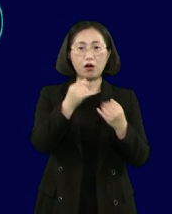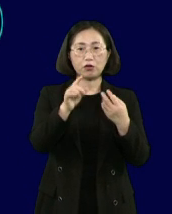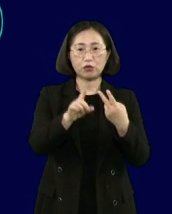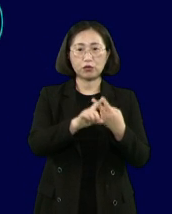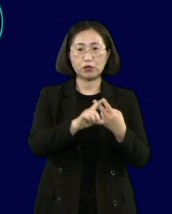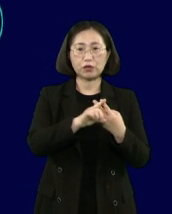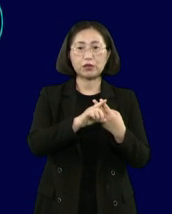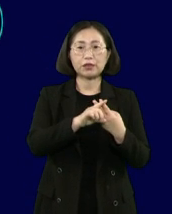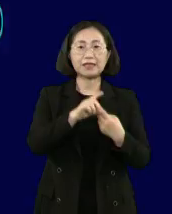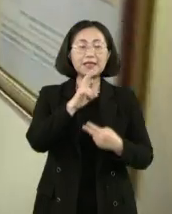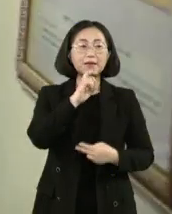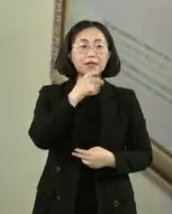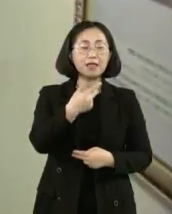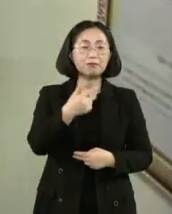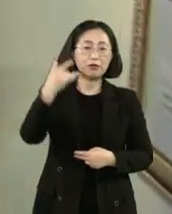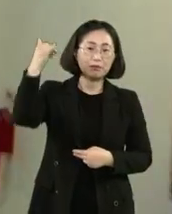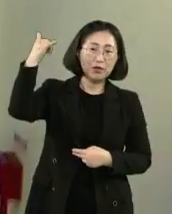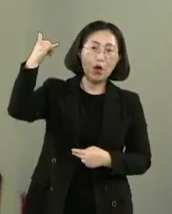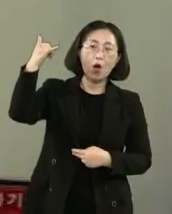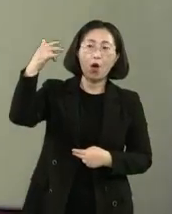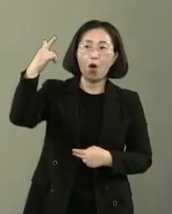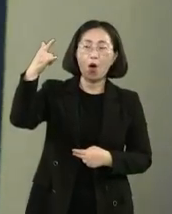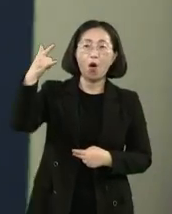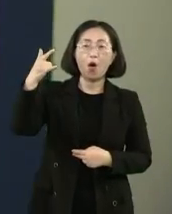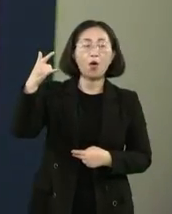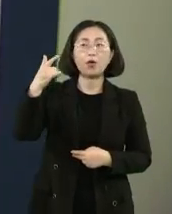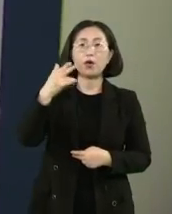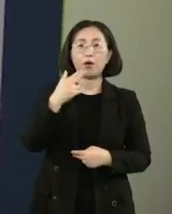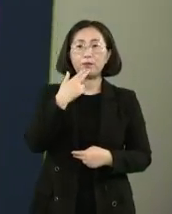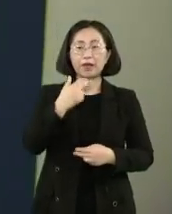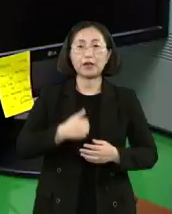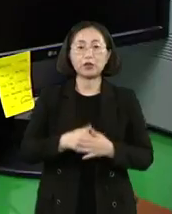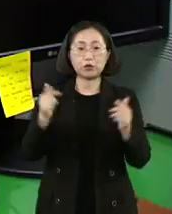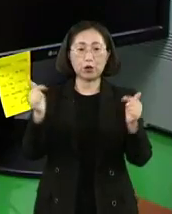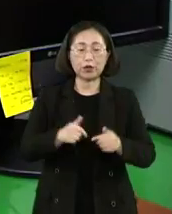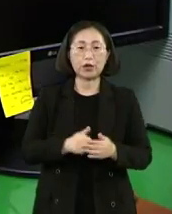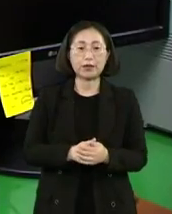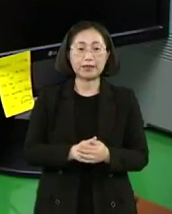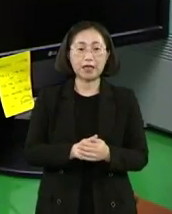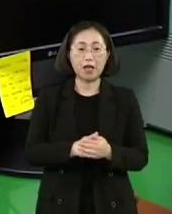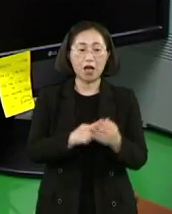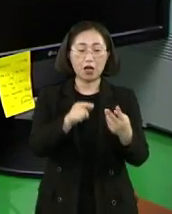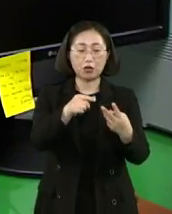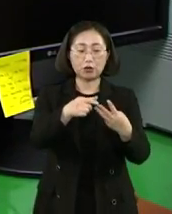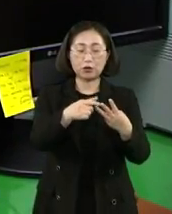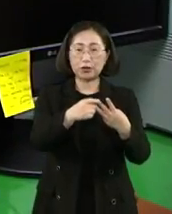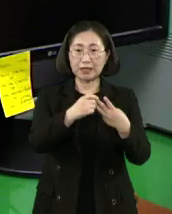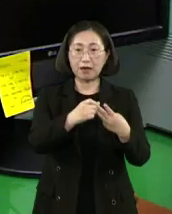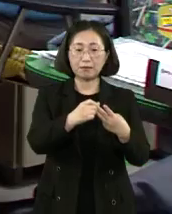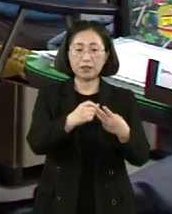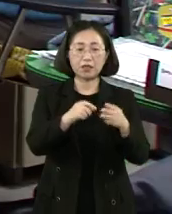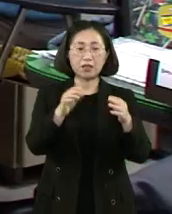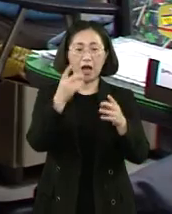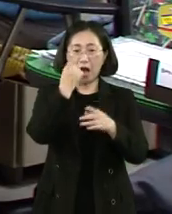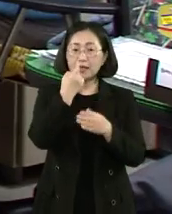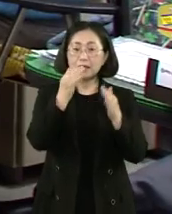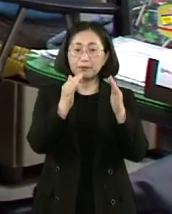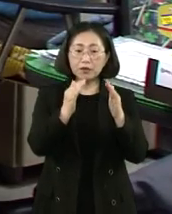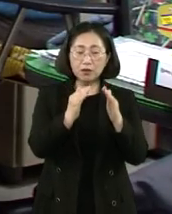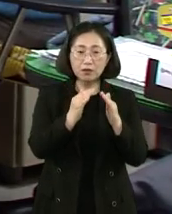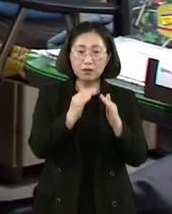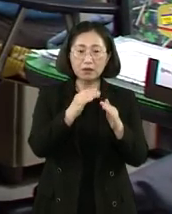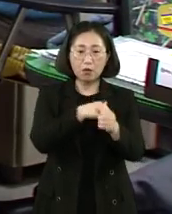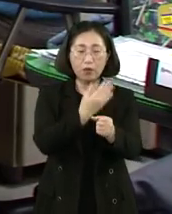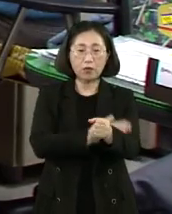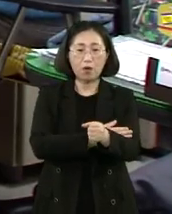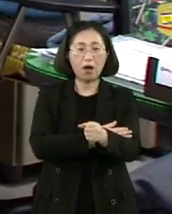줄어드는 것으로 나타났습니다. 교육청 측은 국제통상고와 문화여중의 경우 학습권과 관련이 없어 대책을